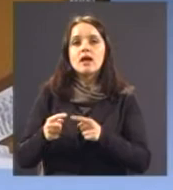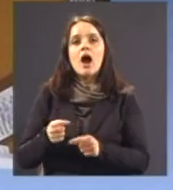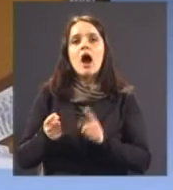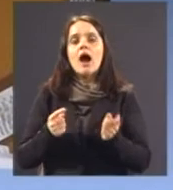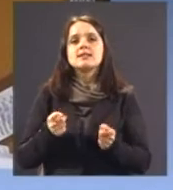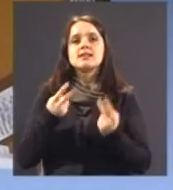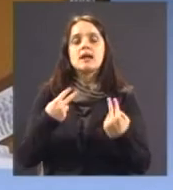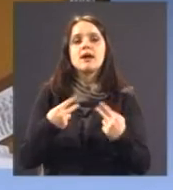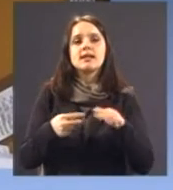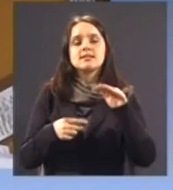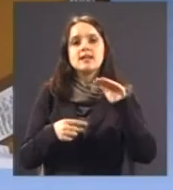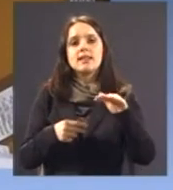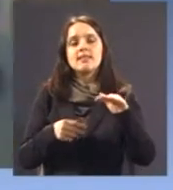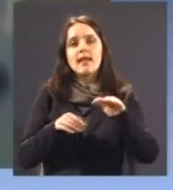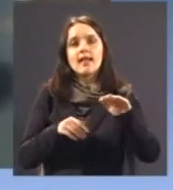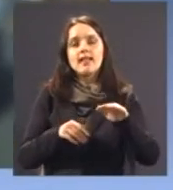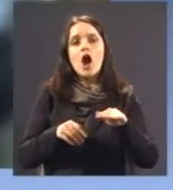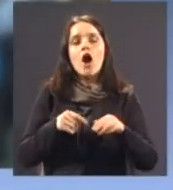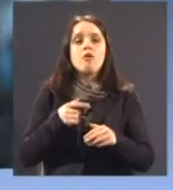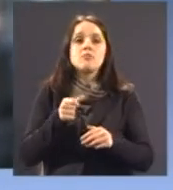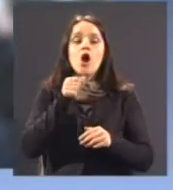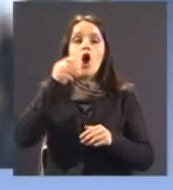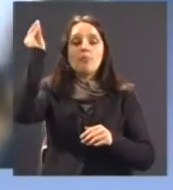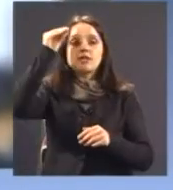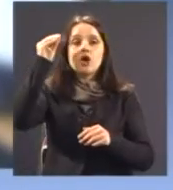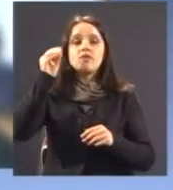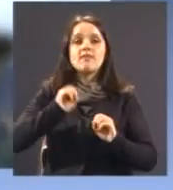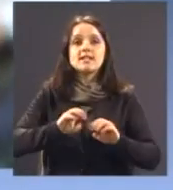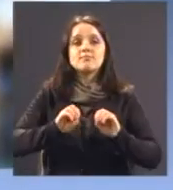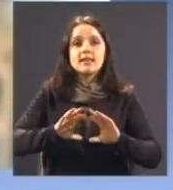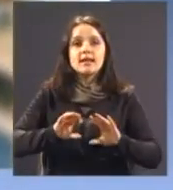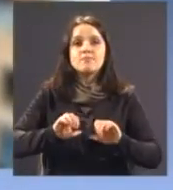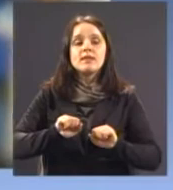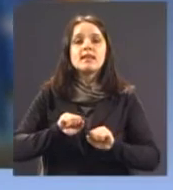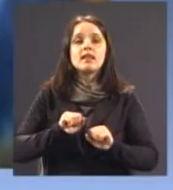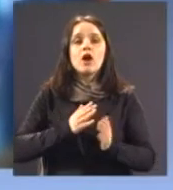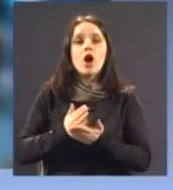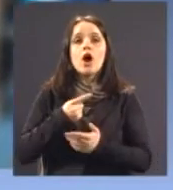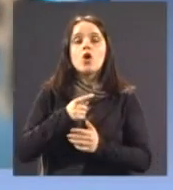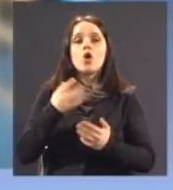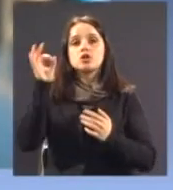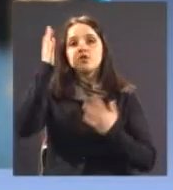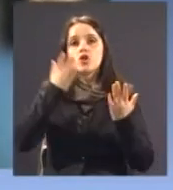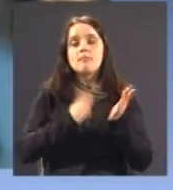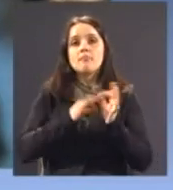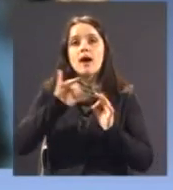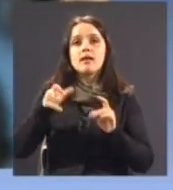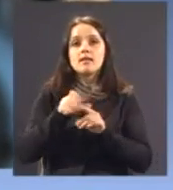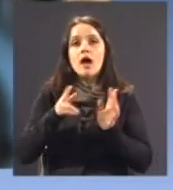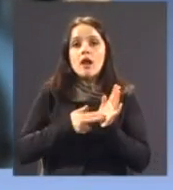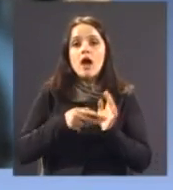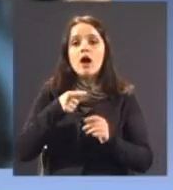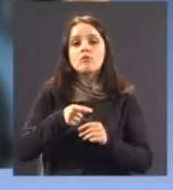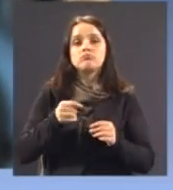odnosno zanemaruje se taj obrazovno-vaspitni dio. U osnovnoj školi u Bronzanom Majdanu broj učenika uključenih u inkluziju je u porastu.